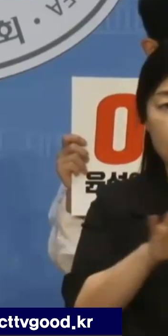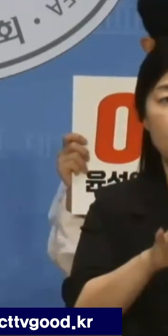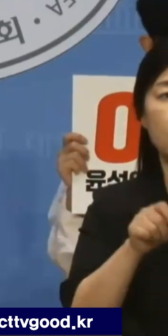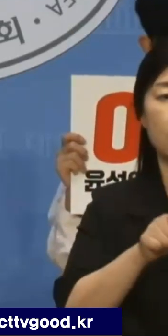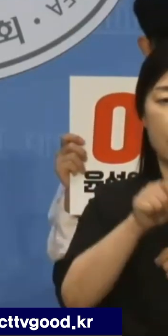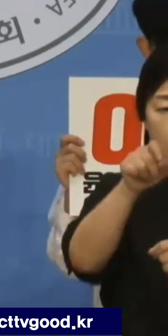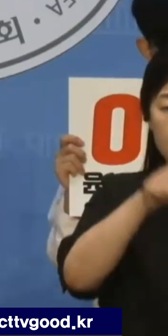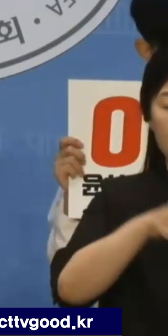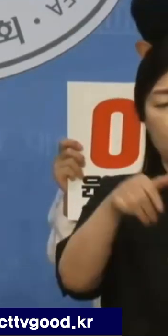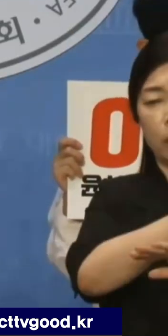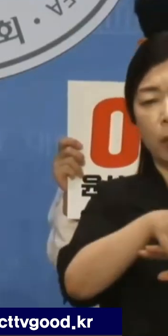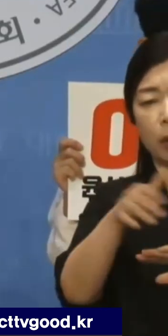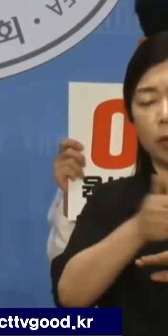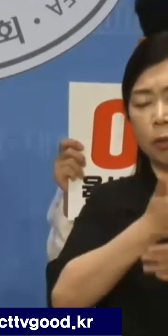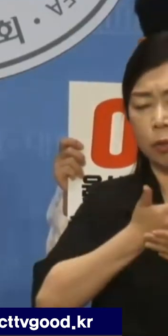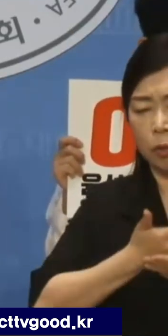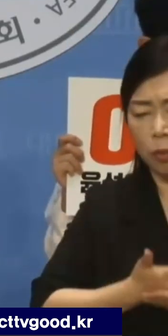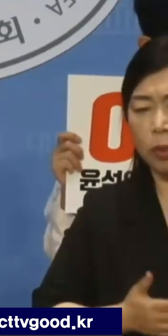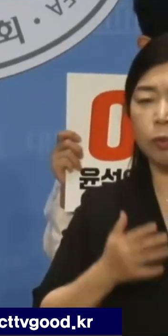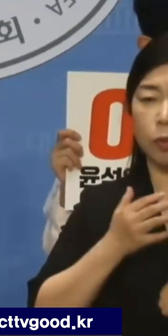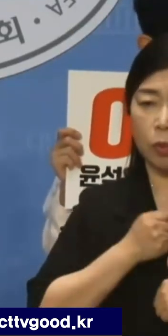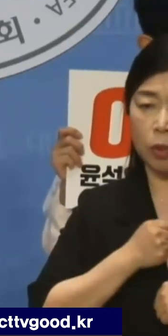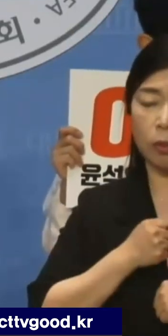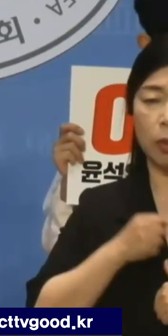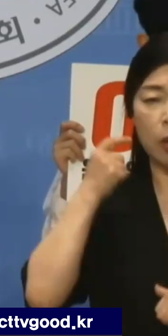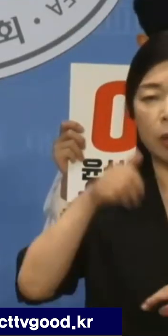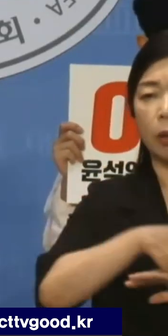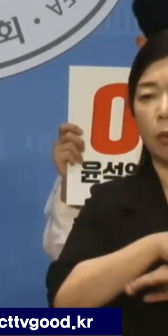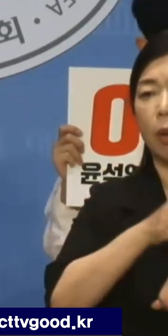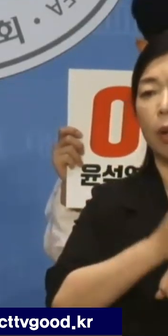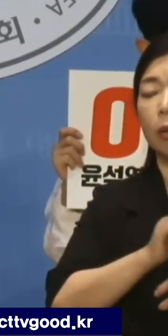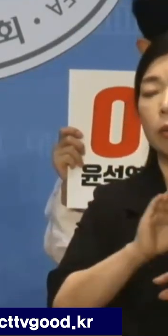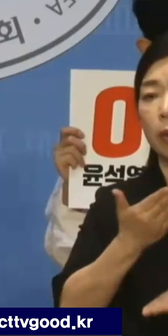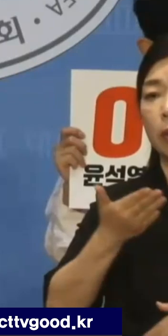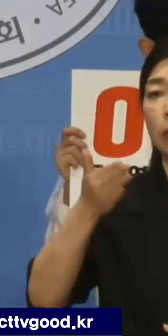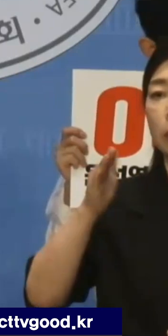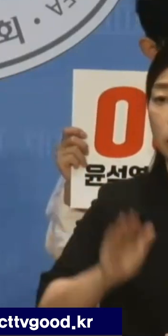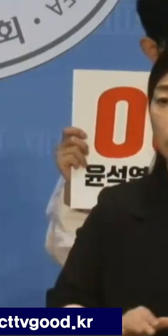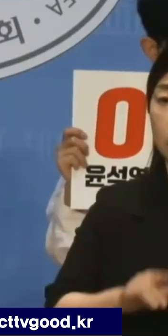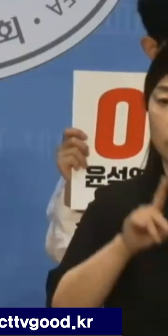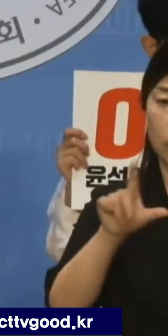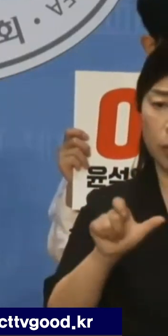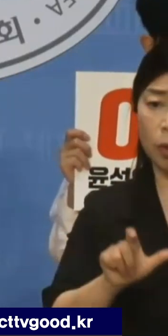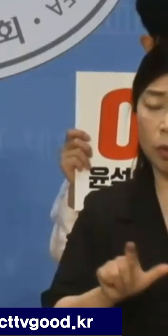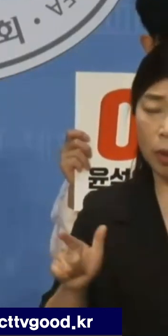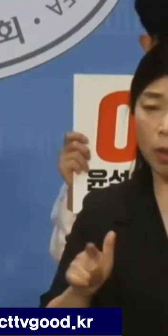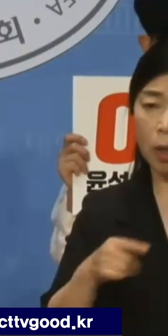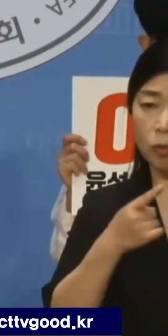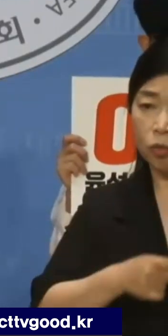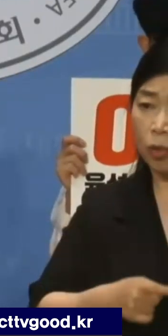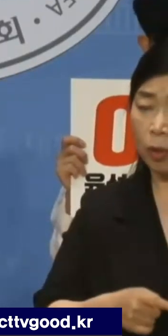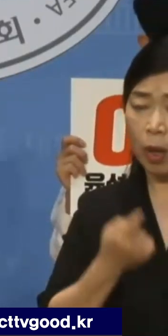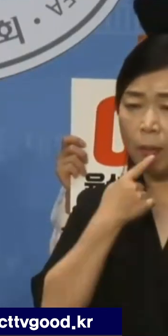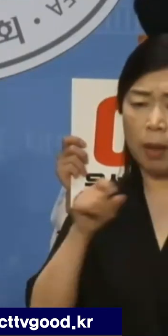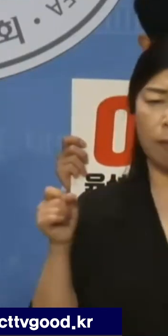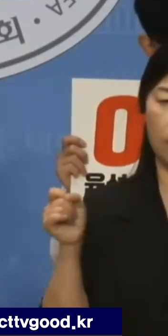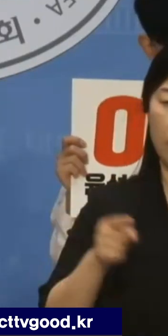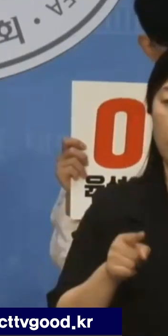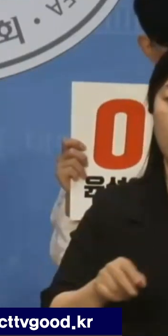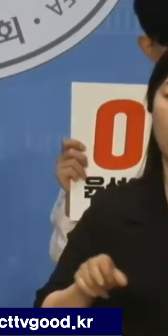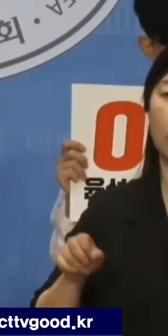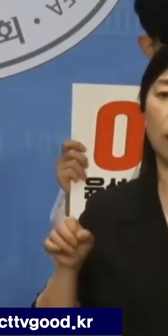신중하게 다루는 게 불문율입니다. 그런데 지난 15일 윤석열 대통령의 즉흥적인 한마디로